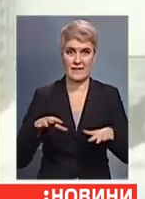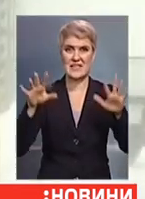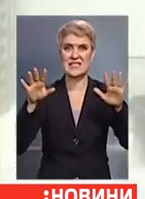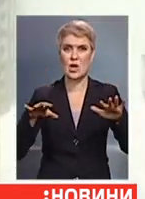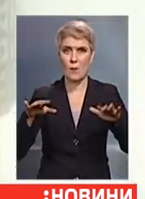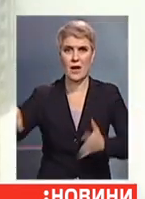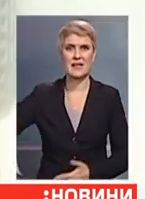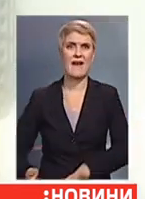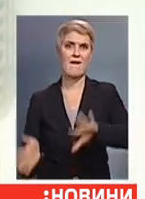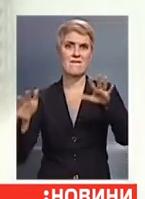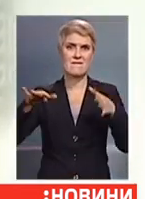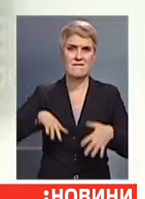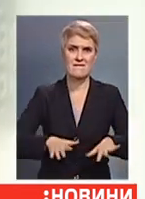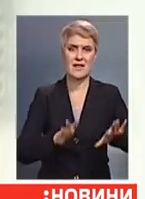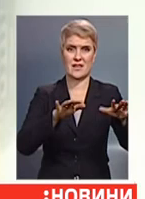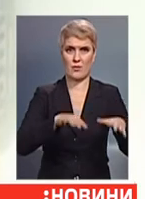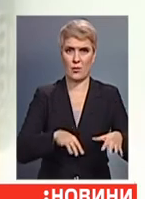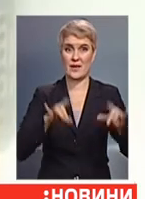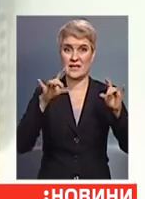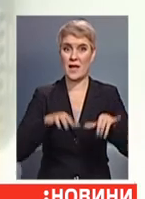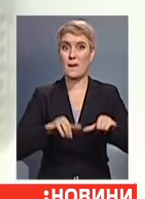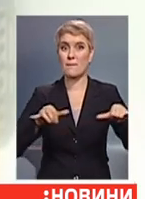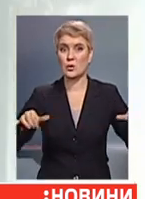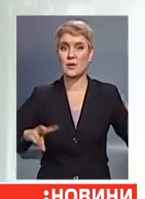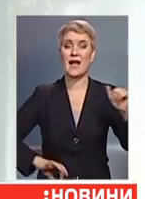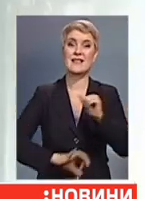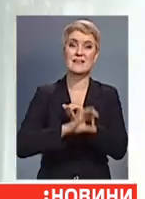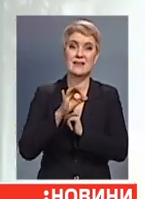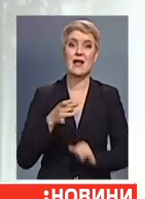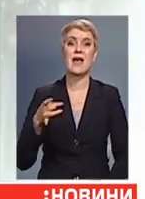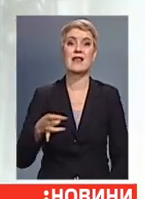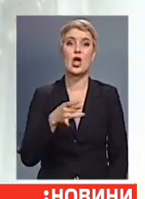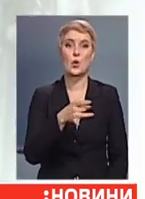на морі. До кінця тижня сніговий фронт пошириться і на східні райони країни.